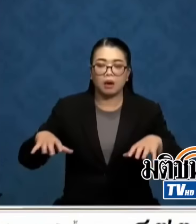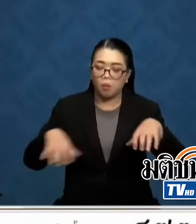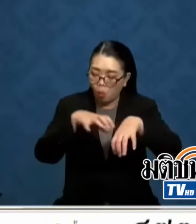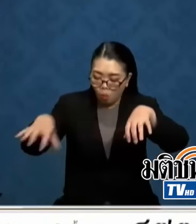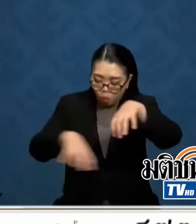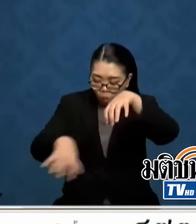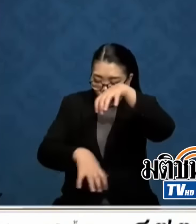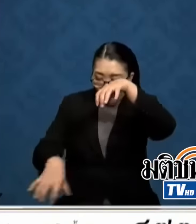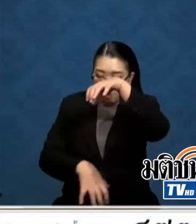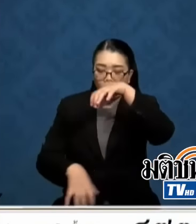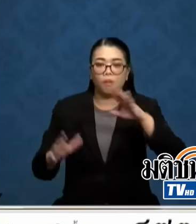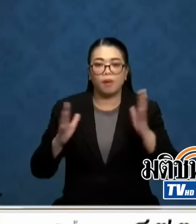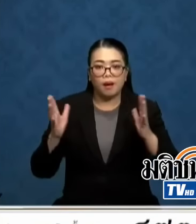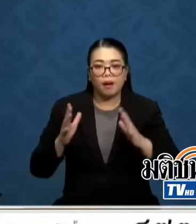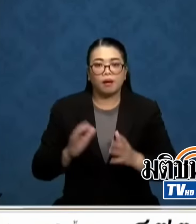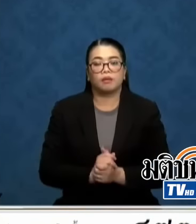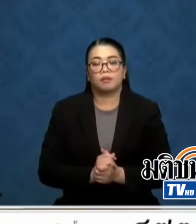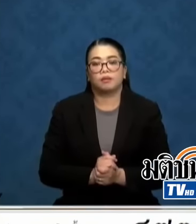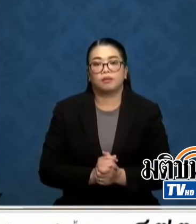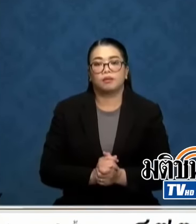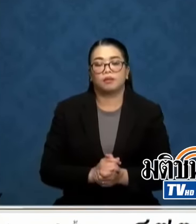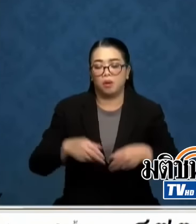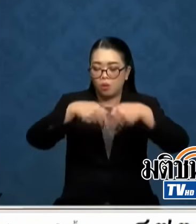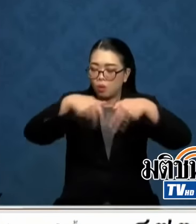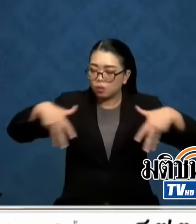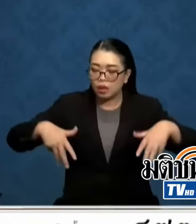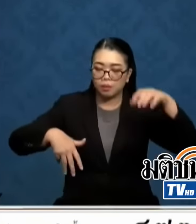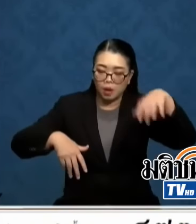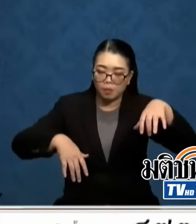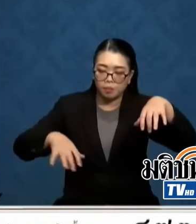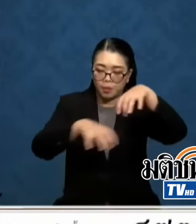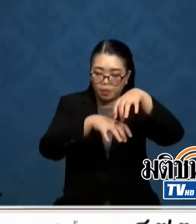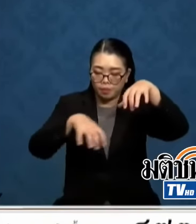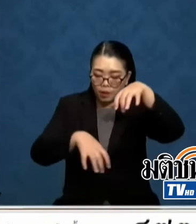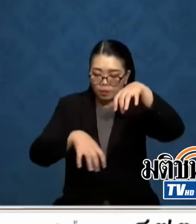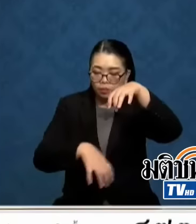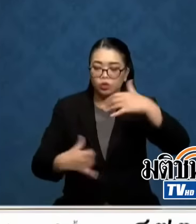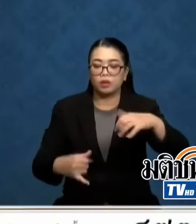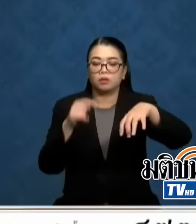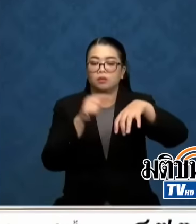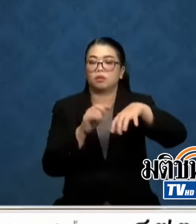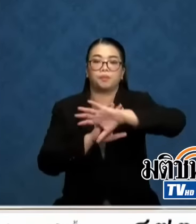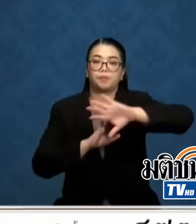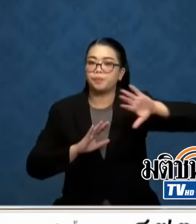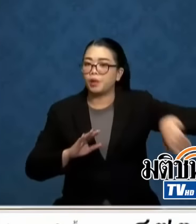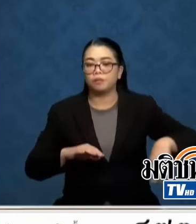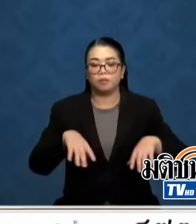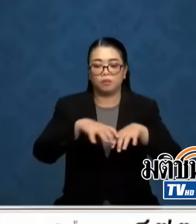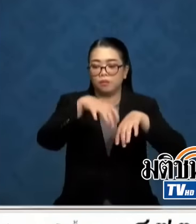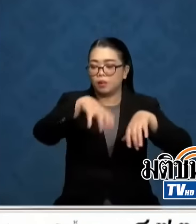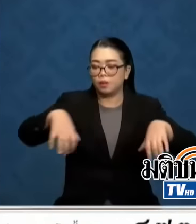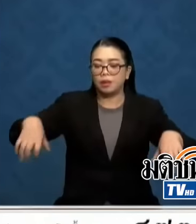ซับซ้อนหลายโครงสร้างเรากำลังยกเลิกให้กลับไปสู่โครง